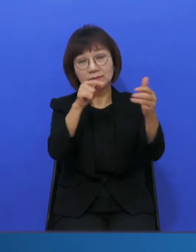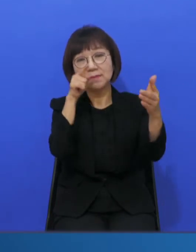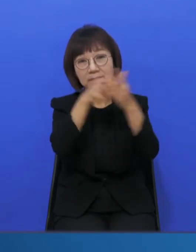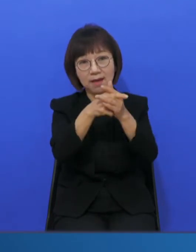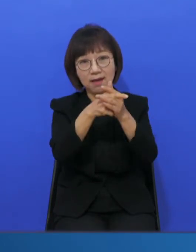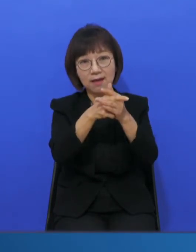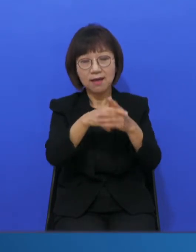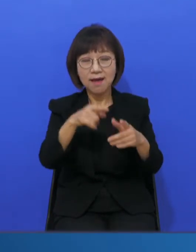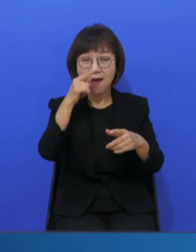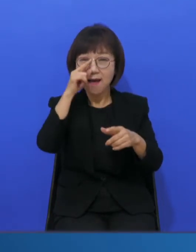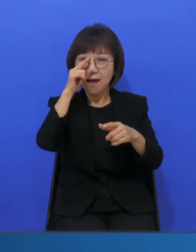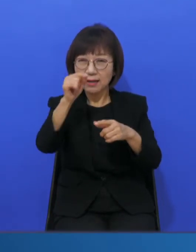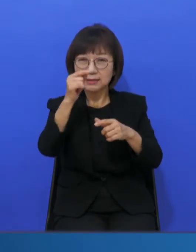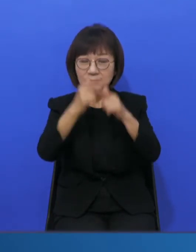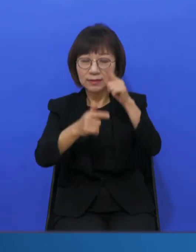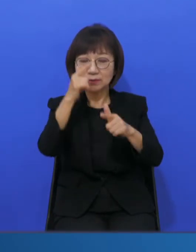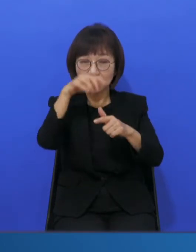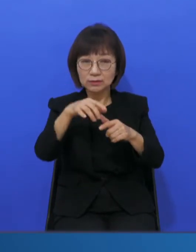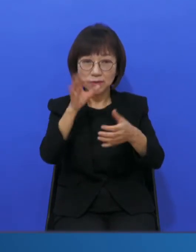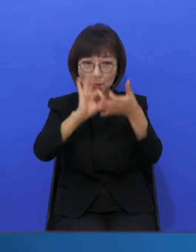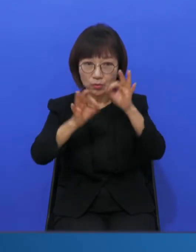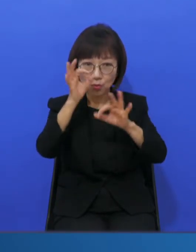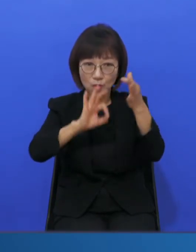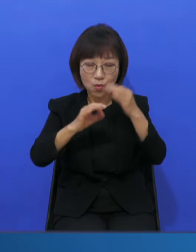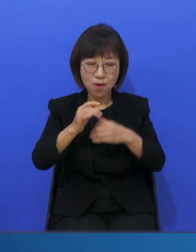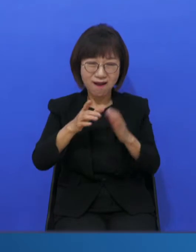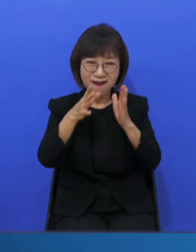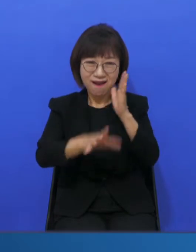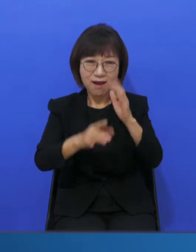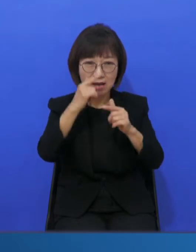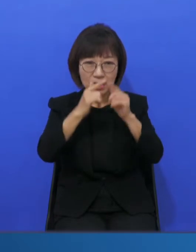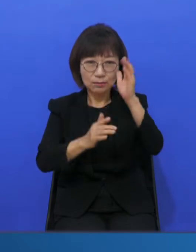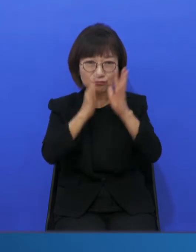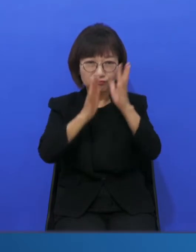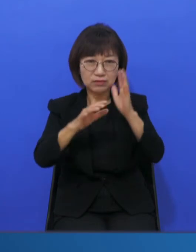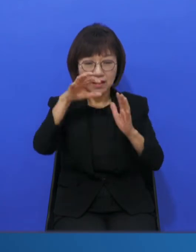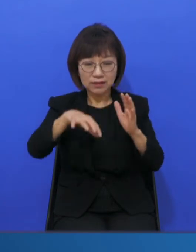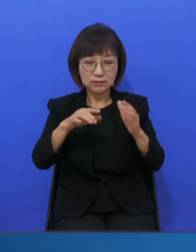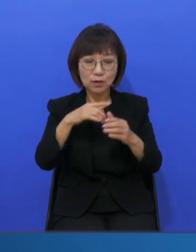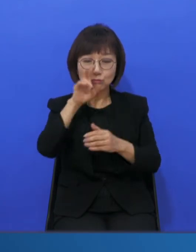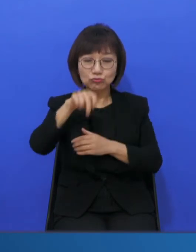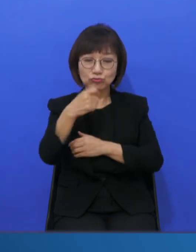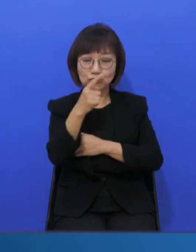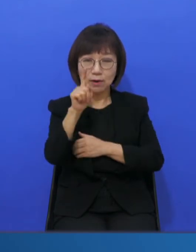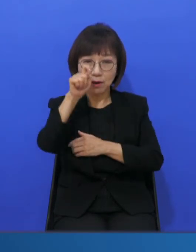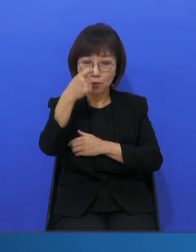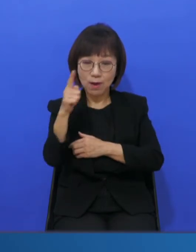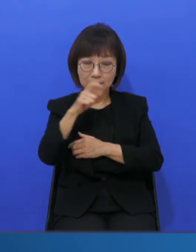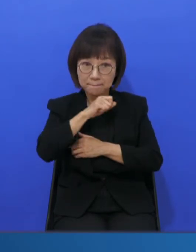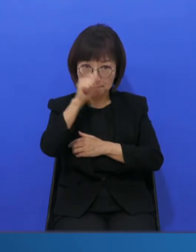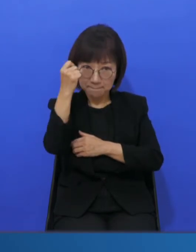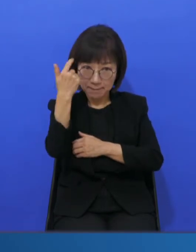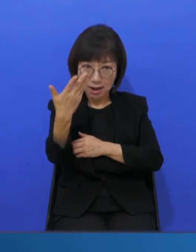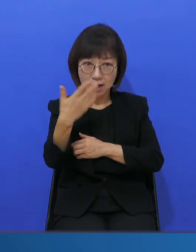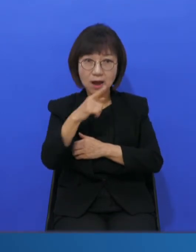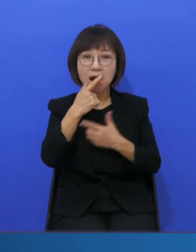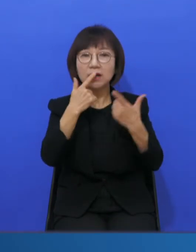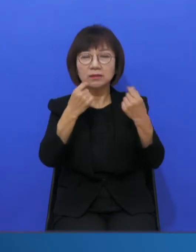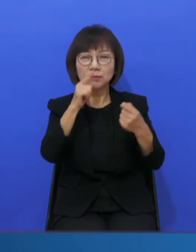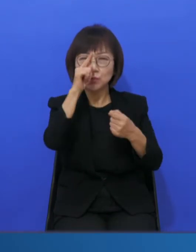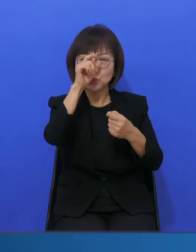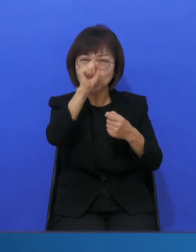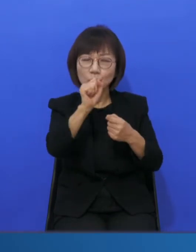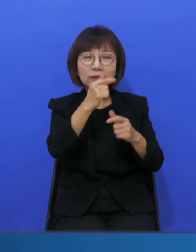알지니 가시나무에서 포도를 또는 은근키에서 무화과를 따겠느냐. 이와 같이 좋은